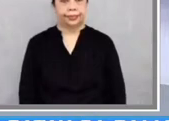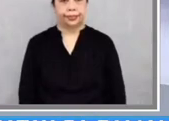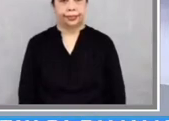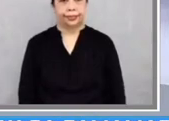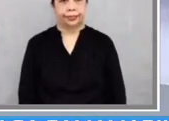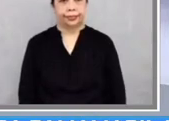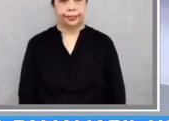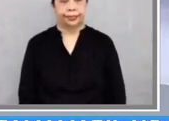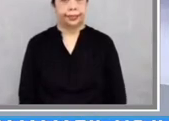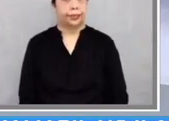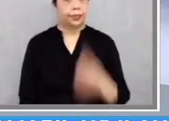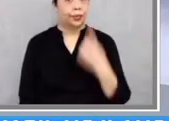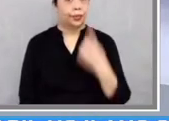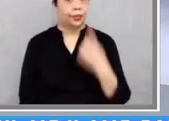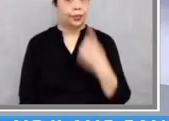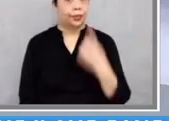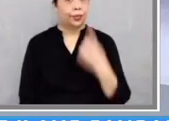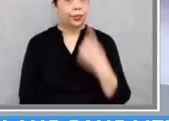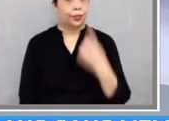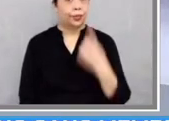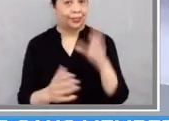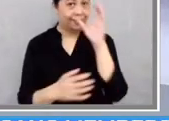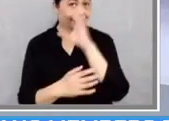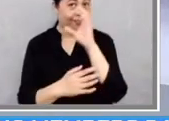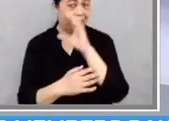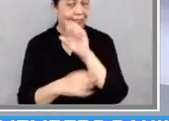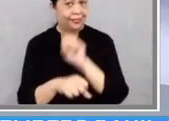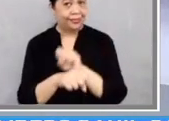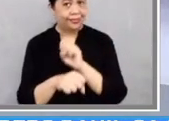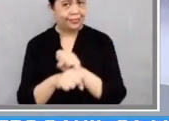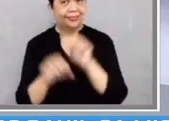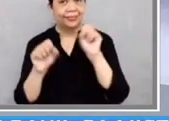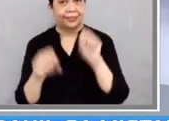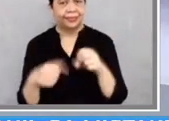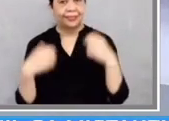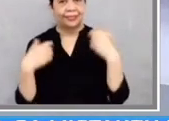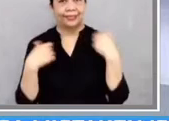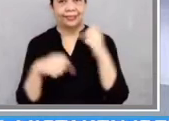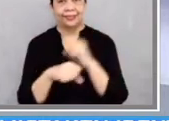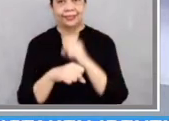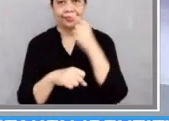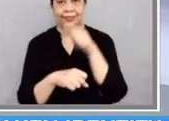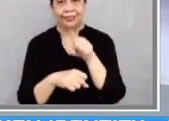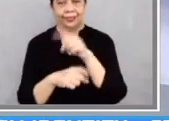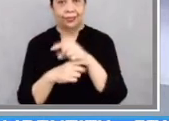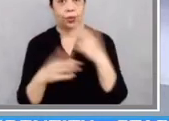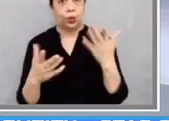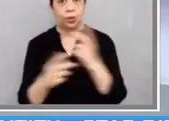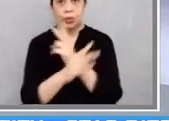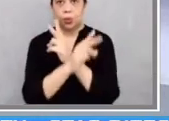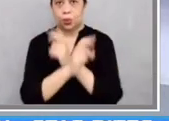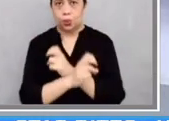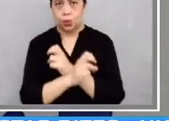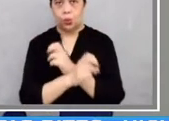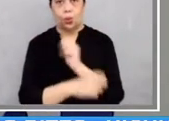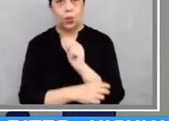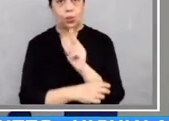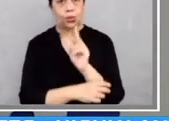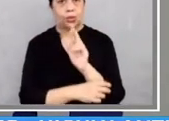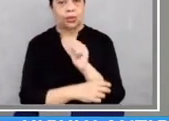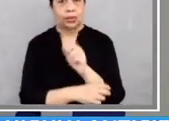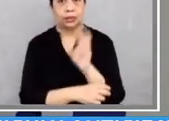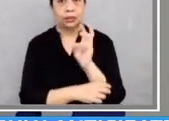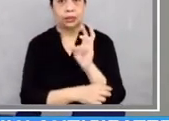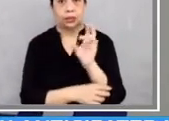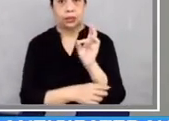Para po sa mga kapuso nating job seekers, posibleng may mga trabaho para sa inyo sa Austria. 60 hanggang